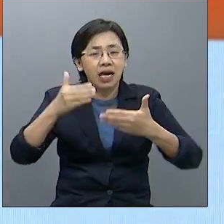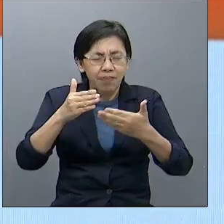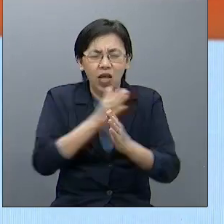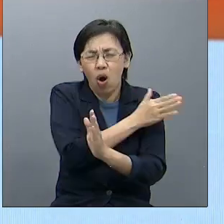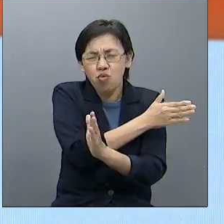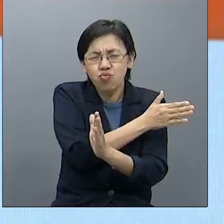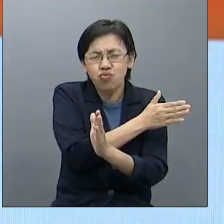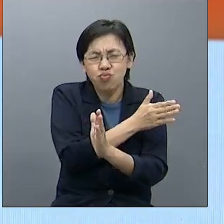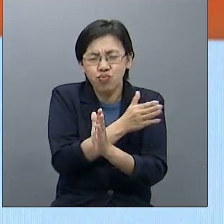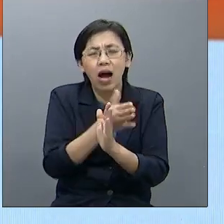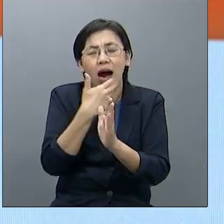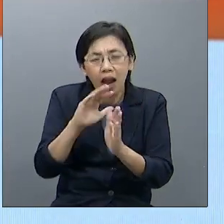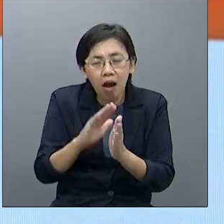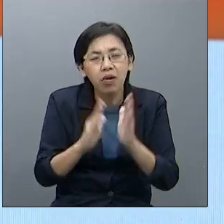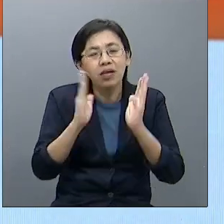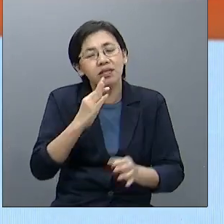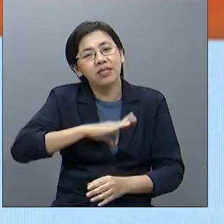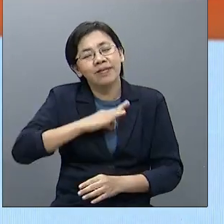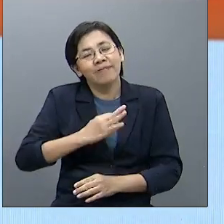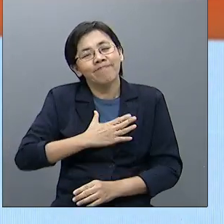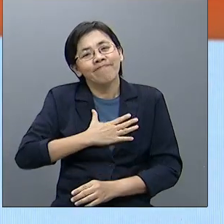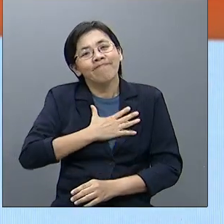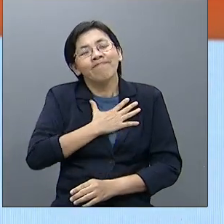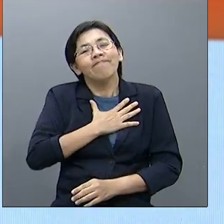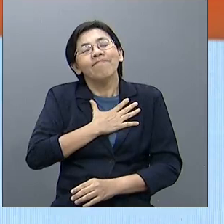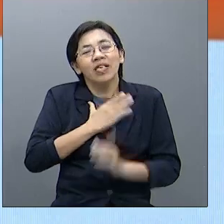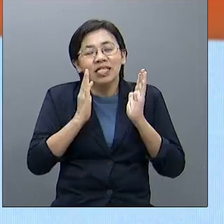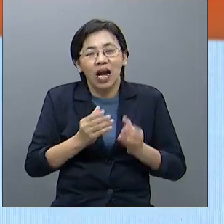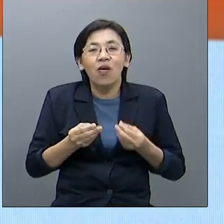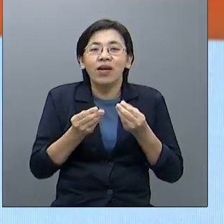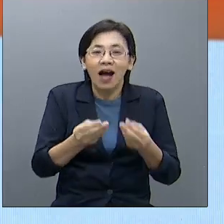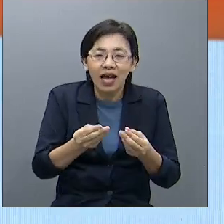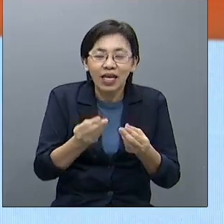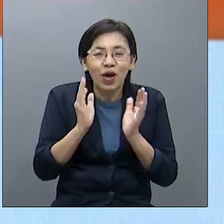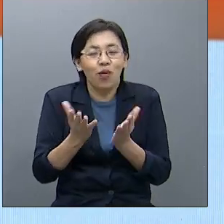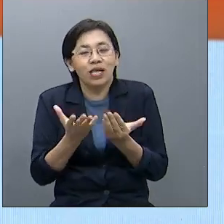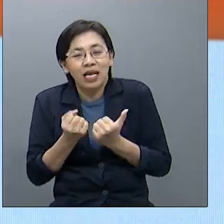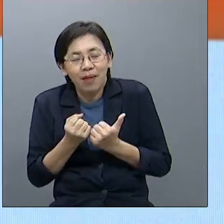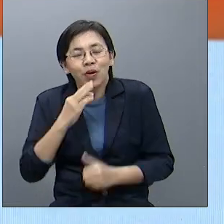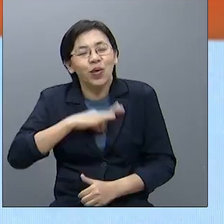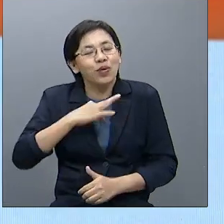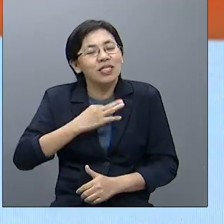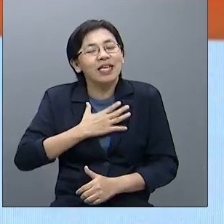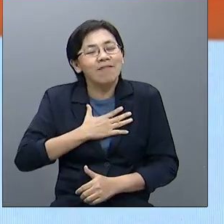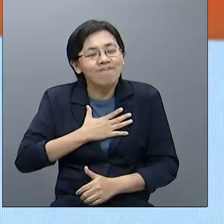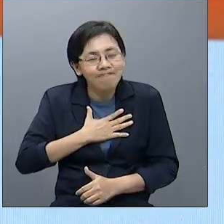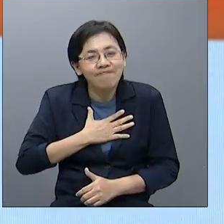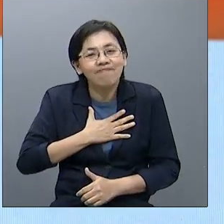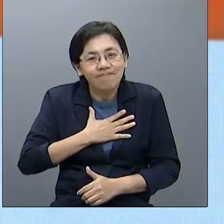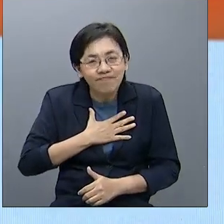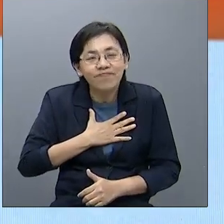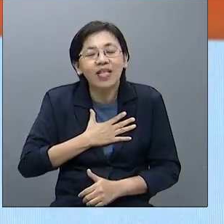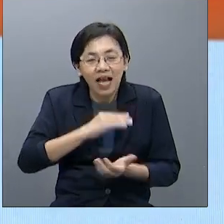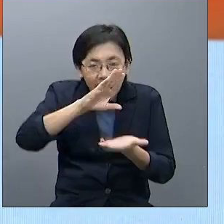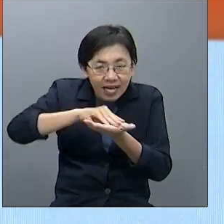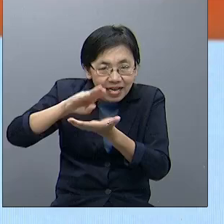วนะคะแต่เชื่อว่าความประทับใจที่อยู่ในหัวใจของทั้งผู้ให้และผู้รับนั้นยังคงอยู่เราก็เลยนำประมวลภาพ